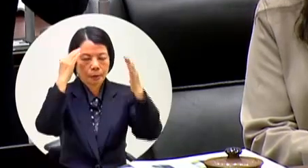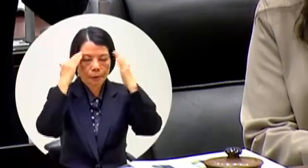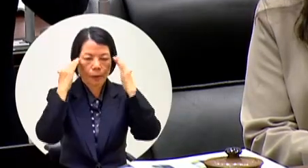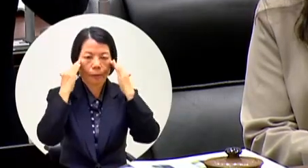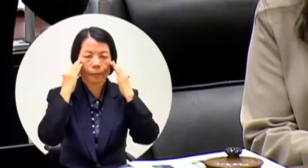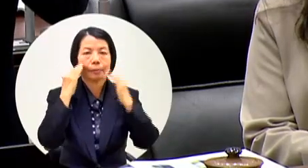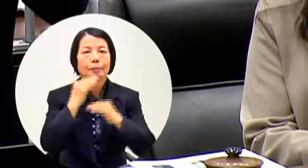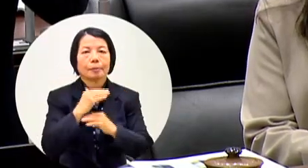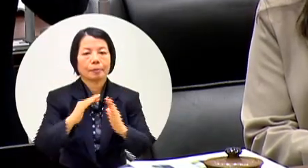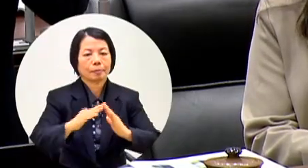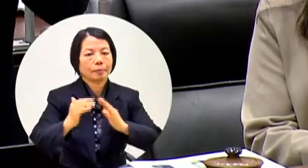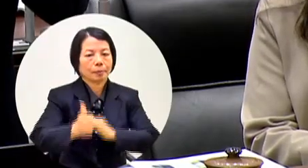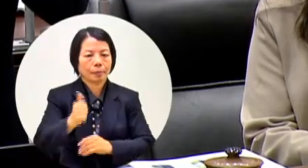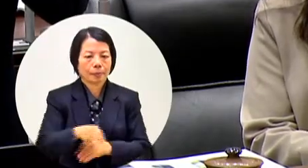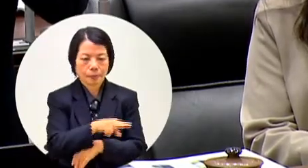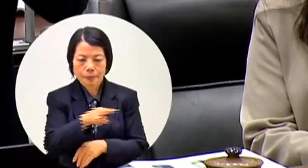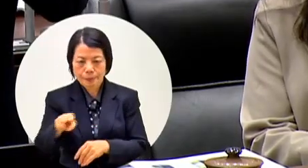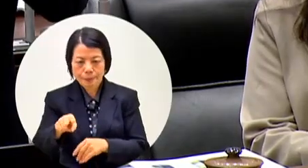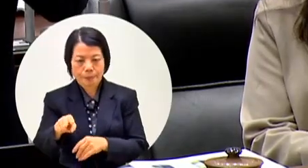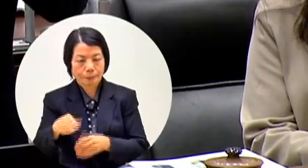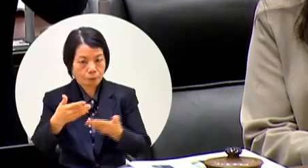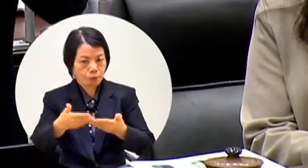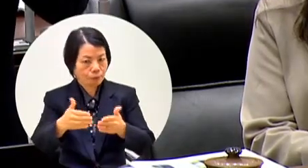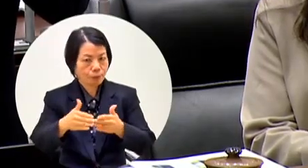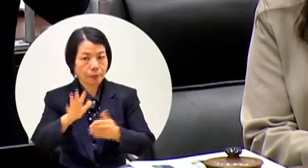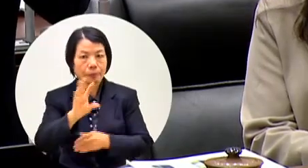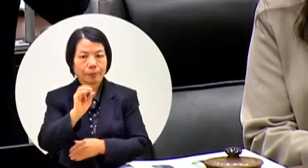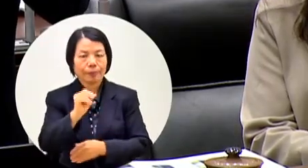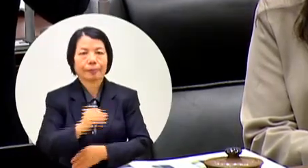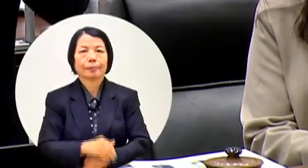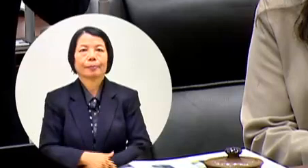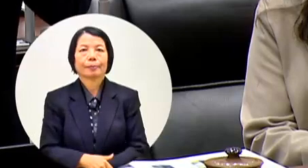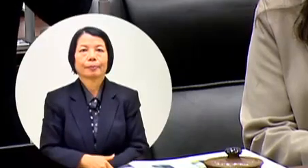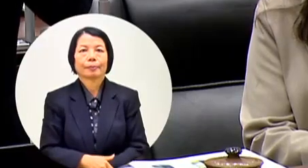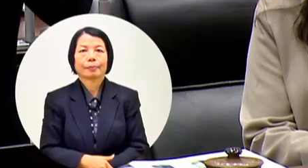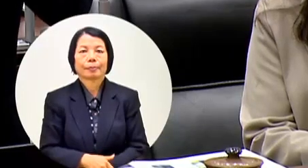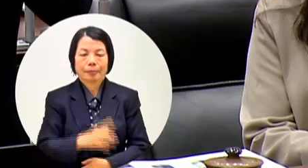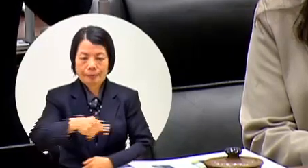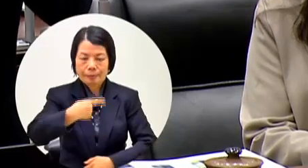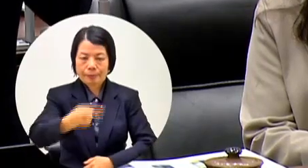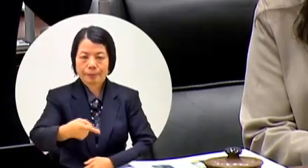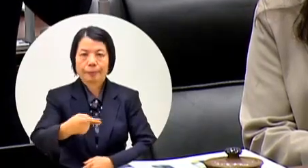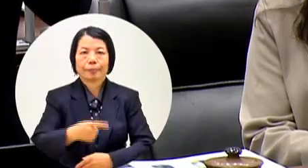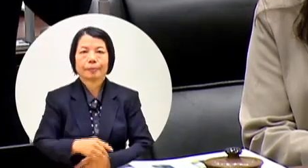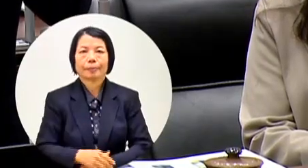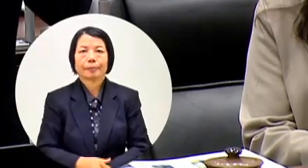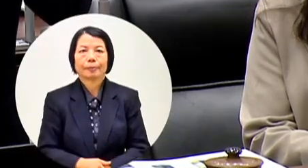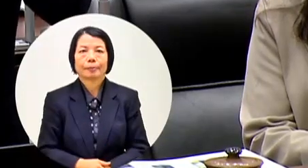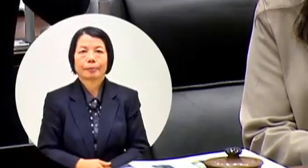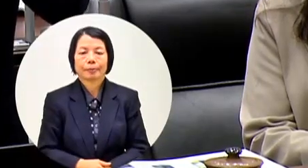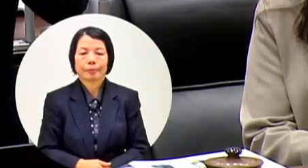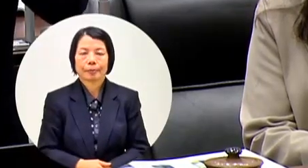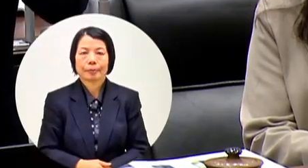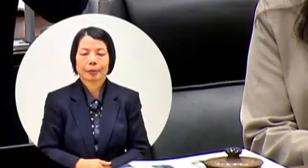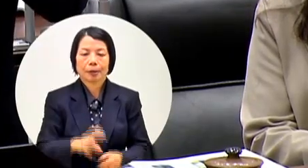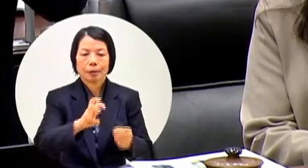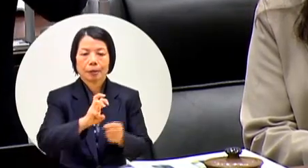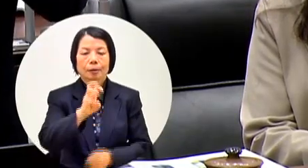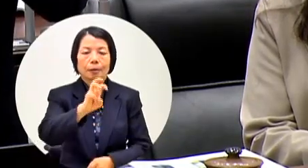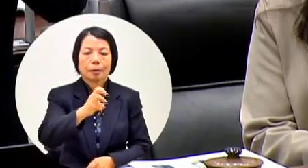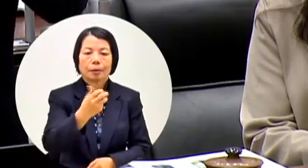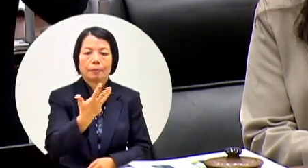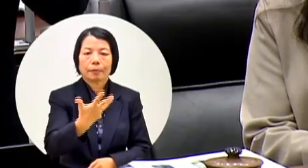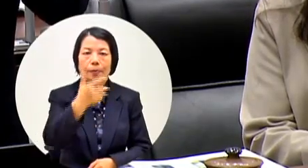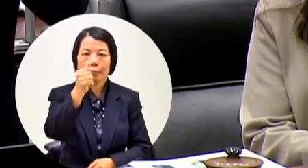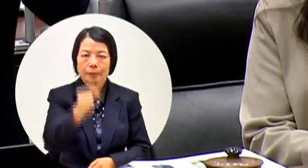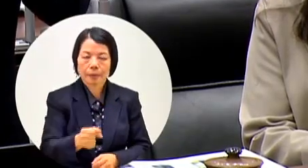候应该也要看到这个重点哦。那接下来我想要提的是38亿这个订单，